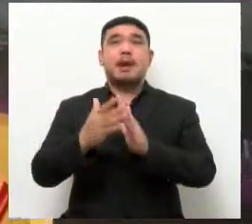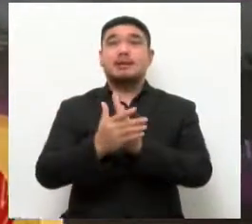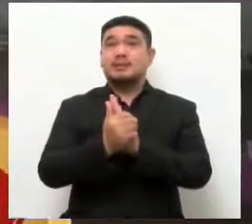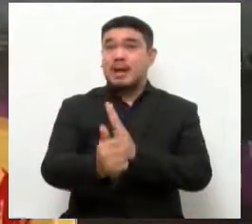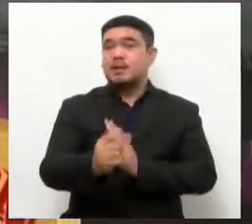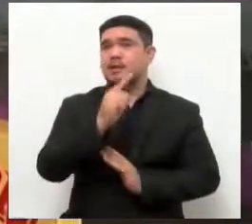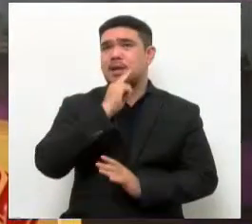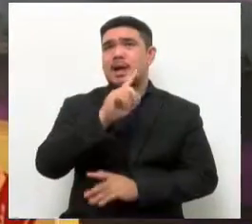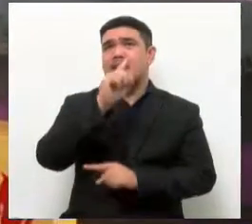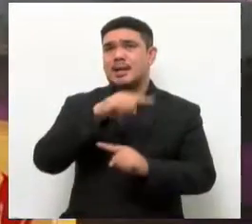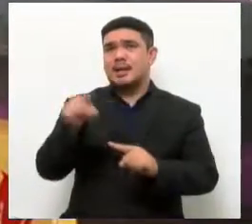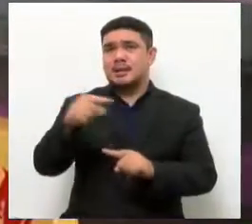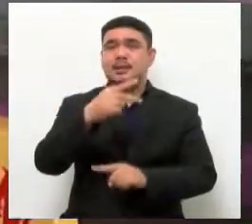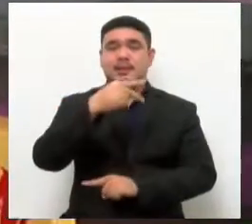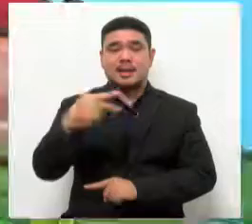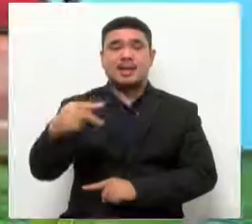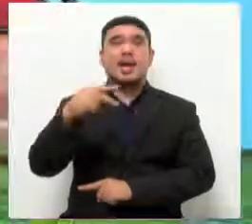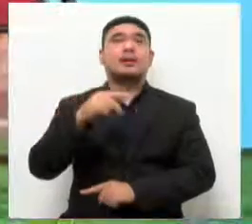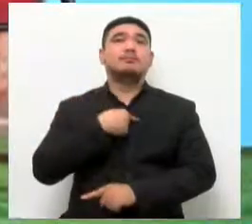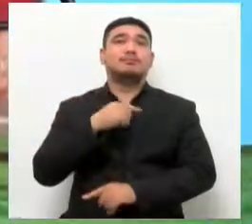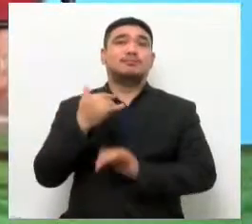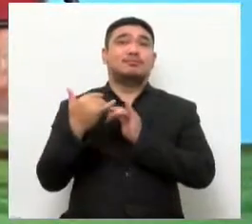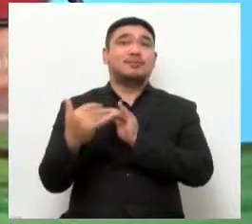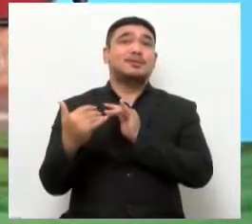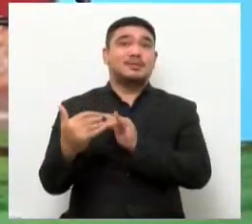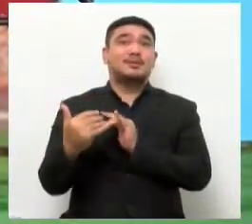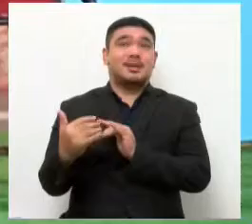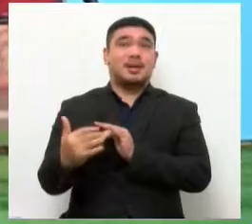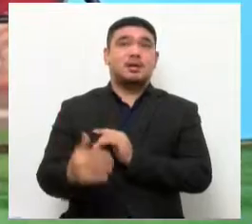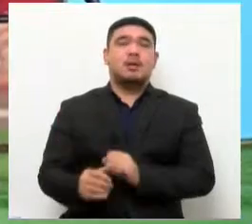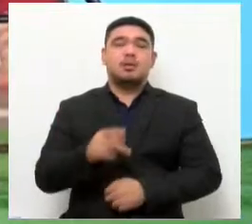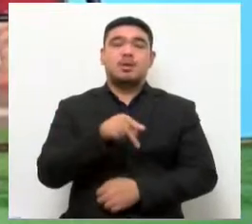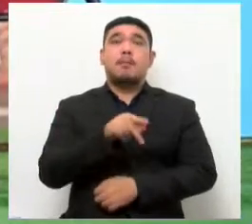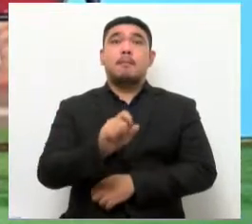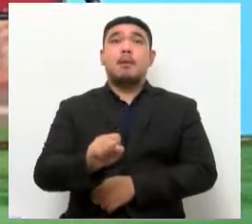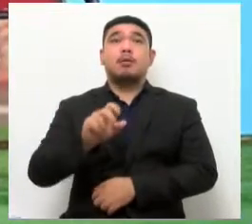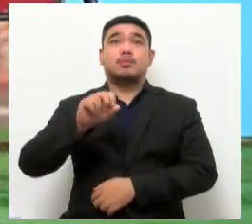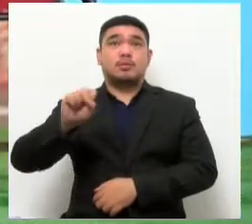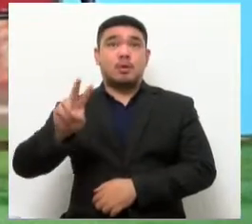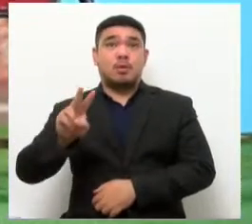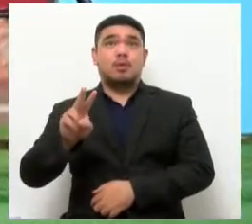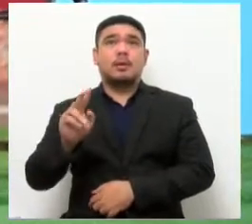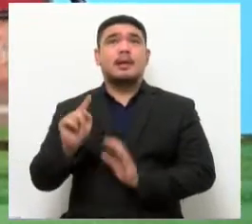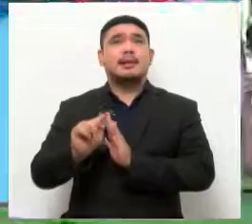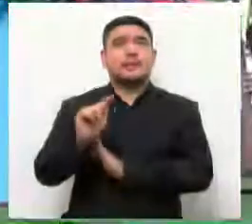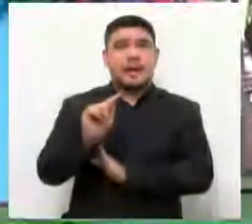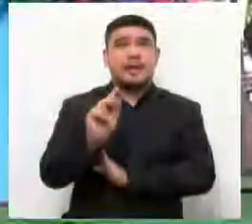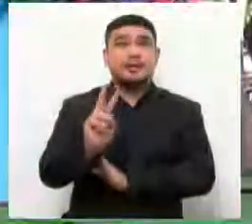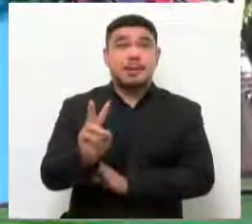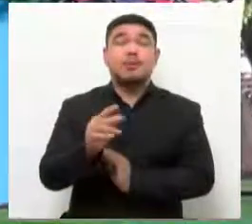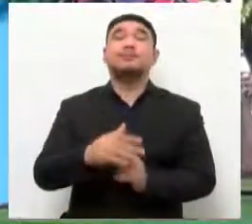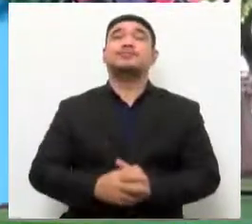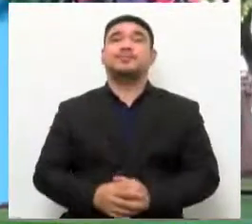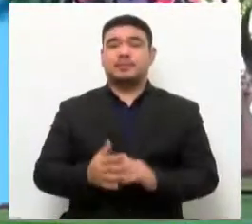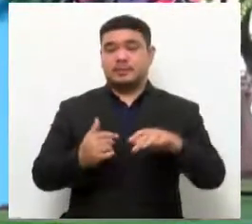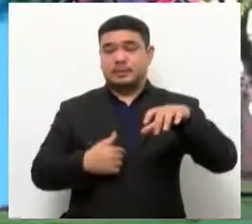าอังกฤษเพื่อการสื่อสารของครูผู้สอนของสำนักงานเขตพื้นที่การศึกษาประถมศึกษาตากเขต2สำนักงานเข